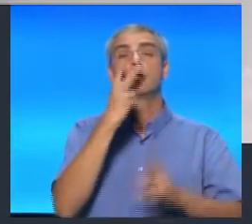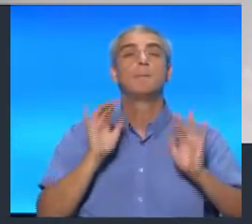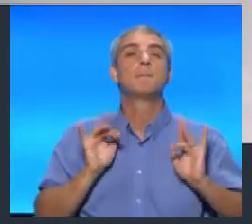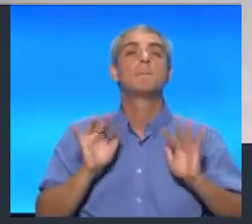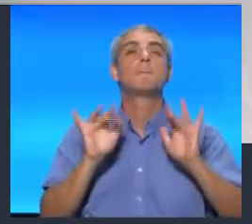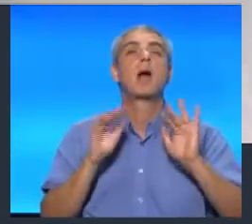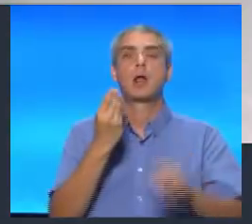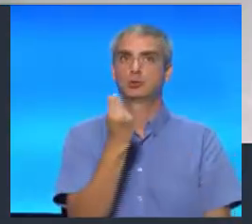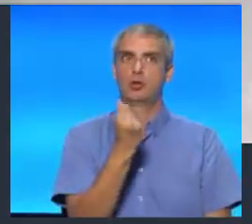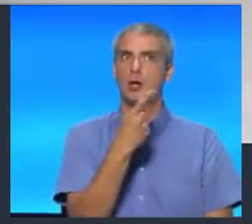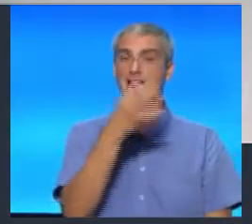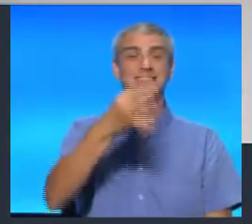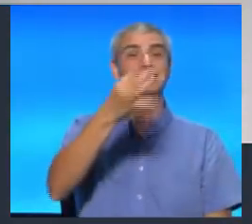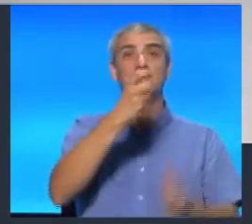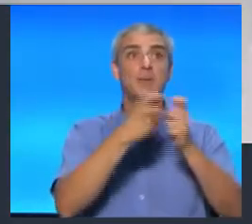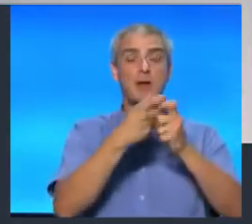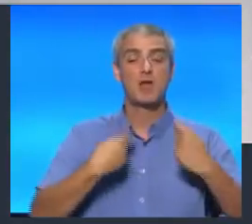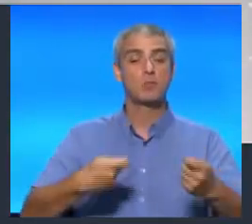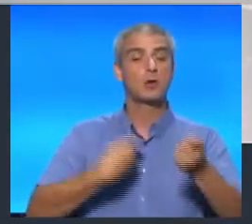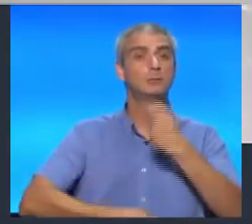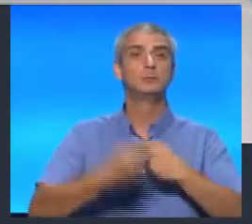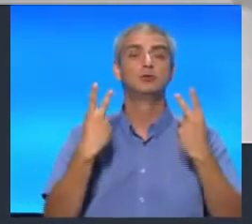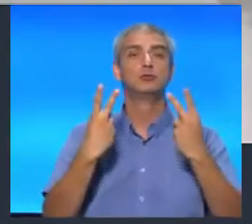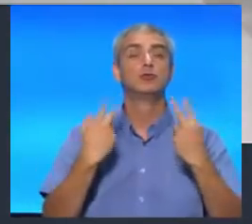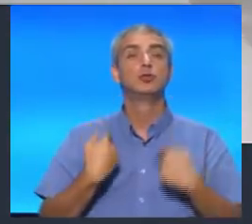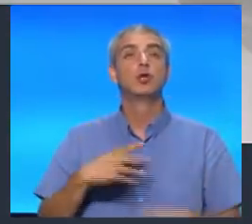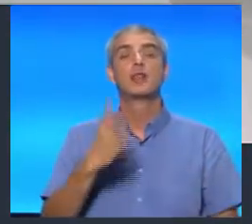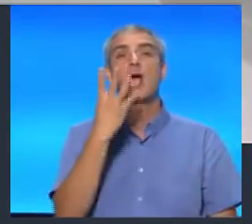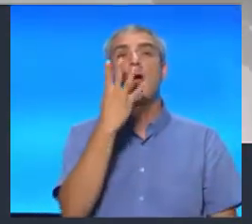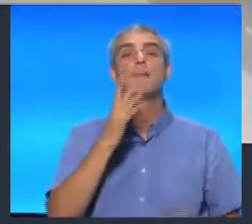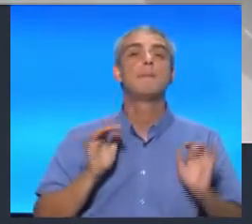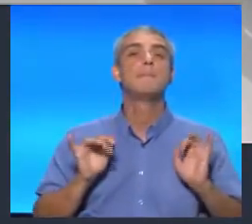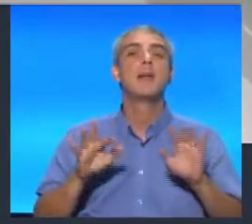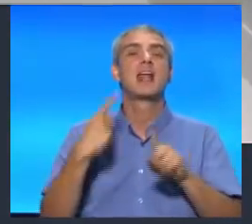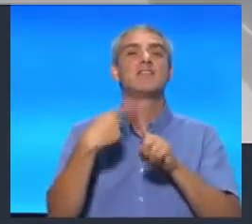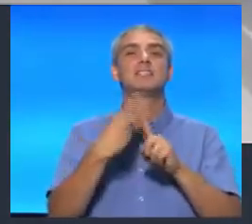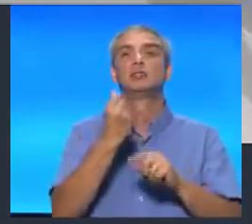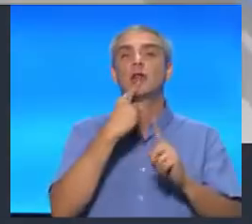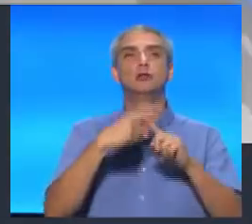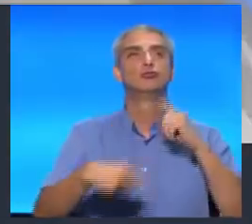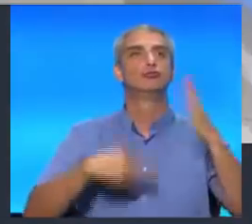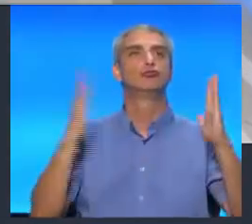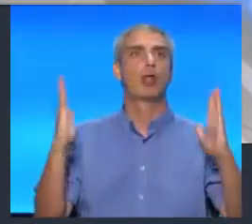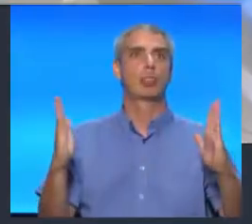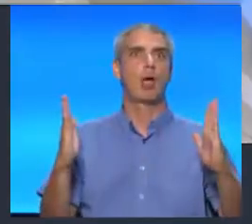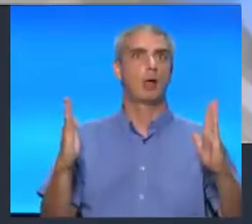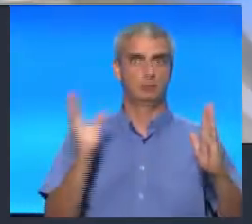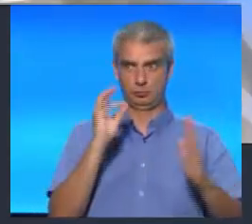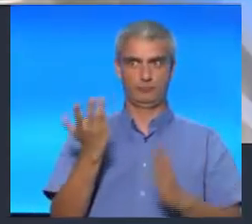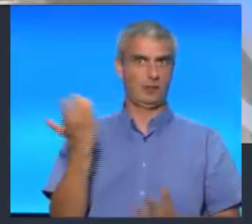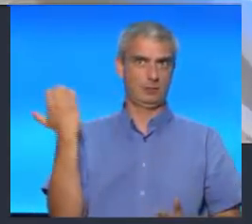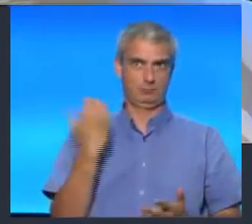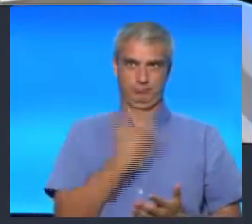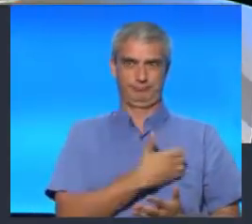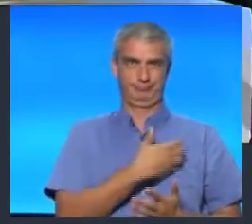שקלים. הסניפים של החברה שלו מוכרים סחורה בשווי של יותר מ-4 מיליארד וחצי שקלים בשנה. בשביל להגיע למספרים כאלה, רמי